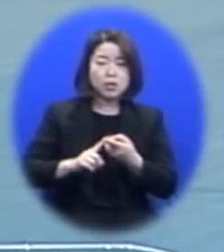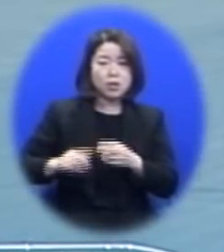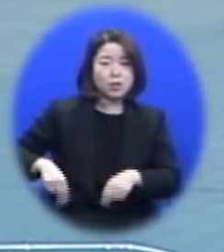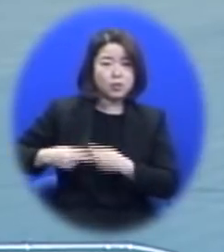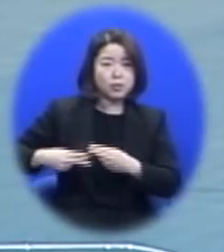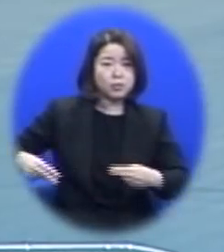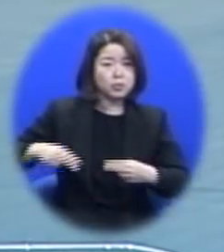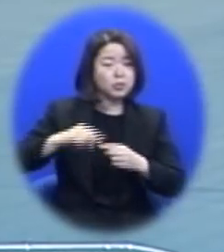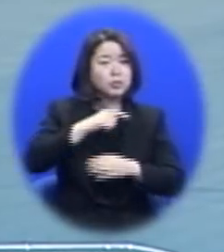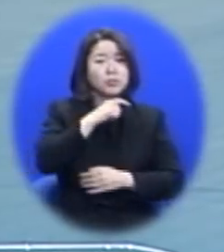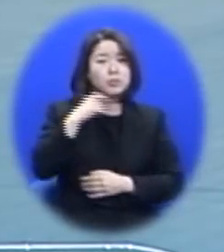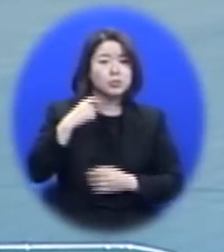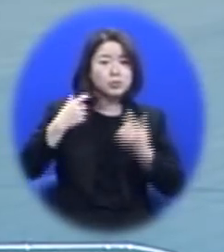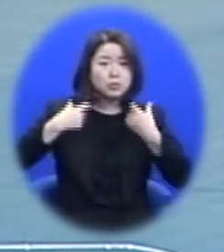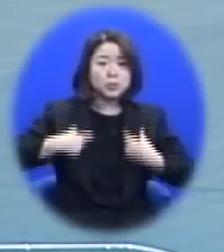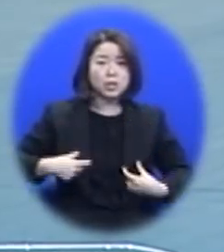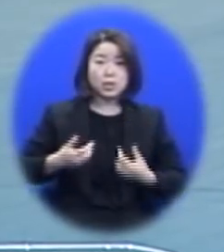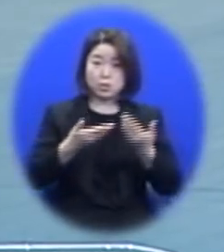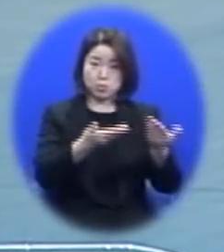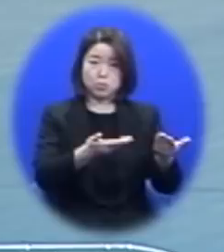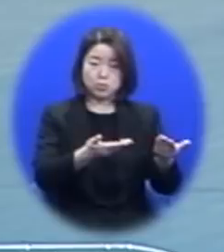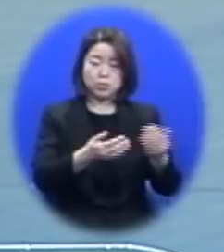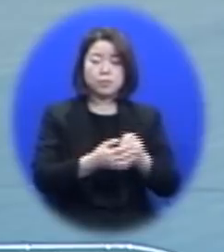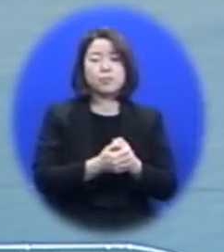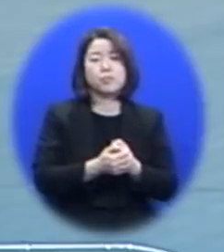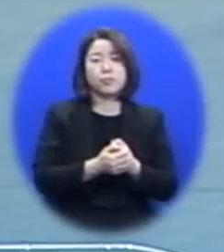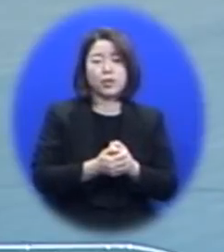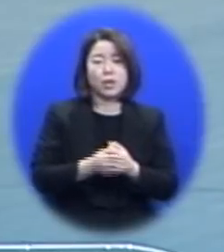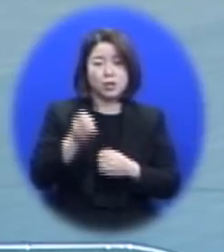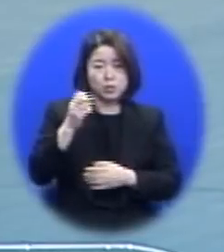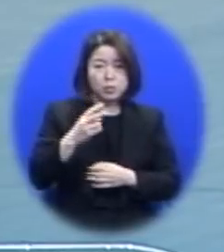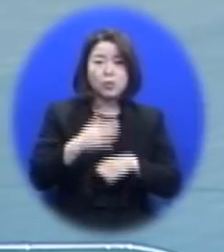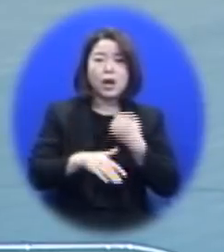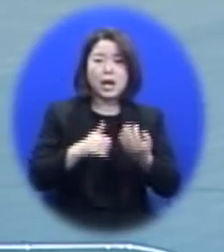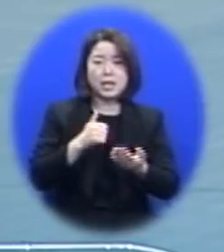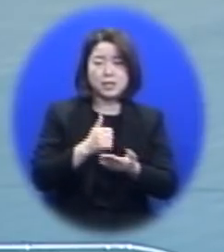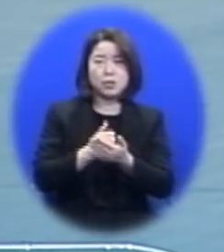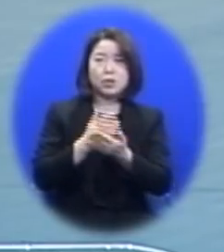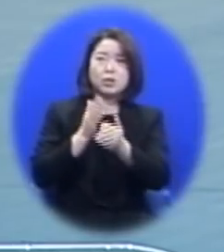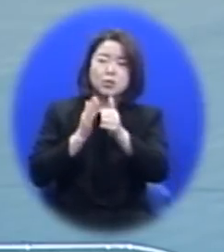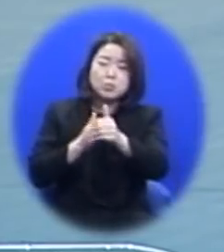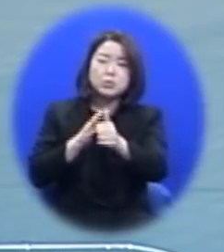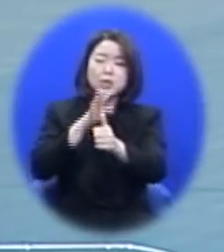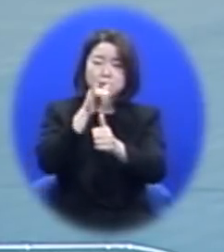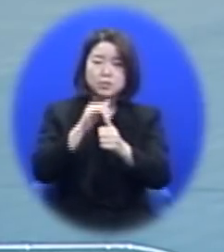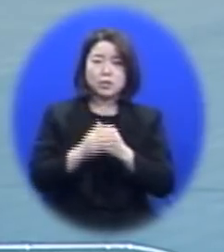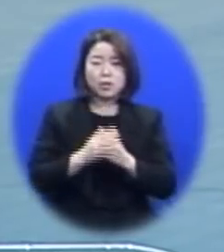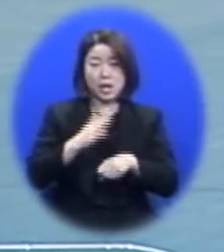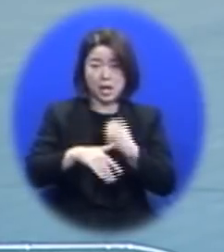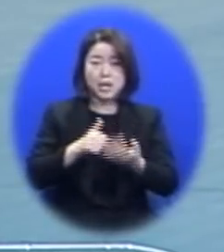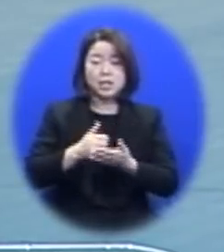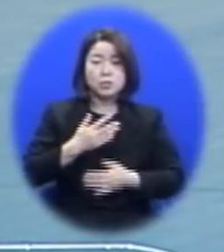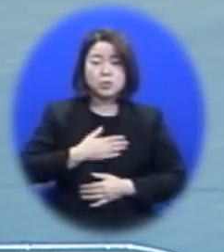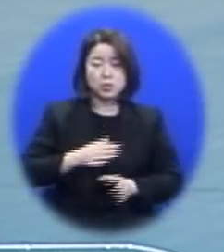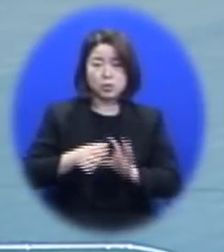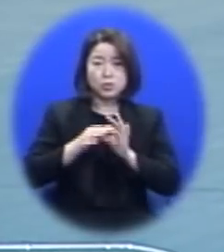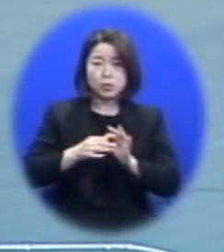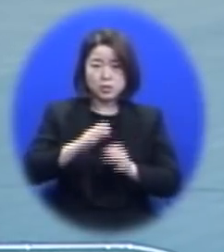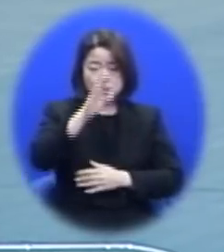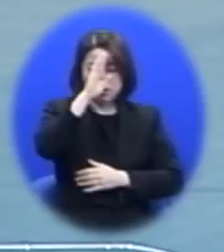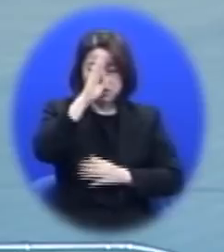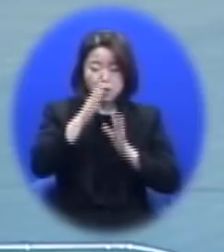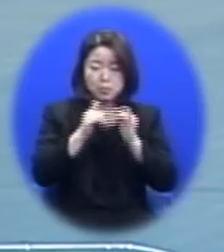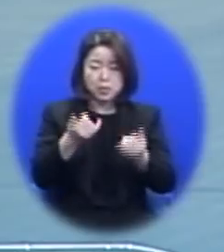주셨어요. 그래서 이 수도사가 하나님께 요청을 합니다. 하나님, 저를 통해서 병자를